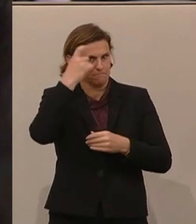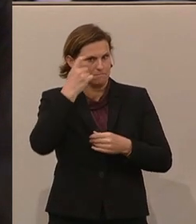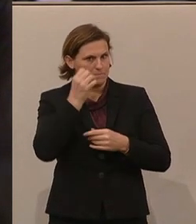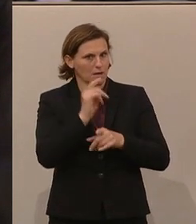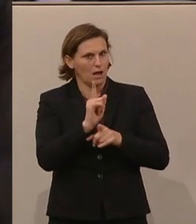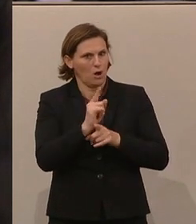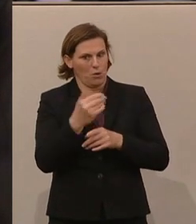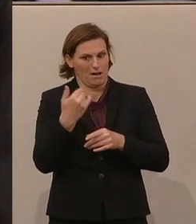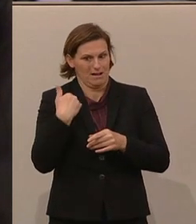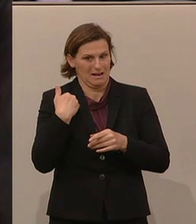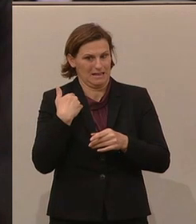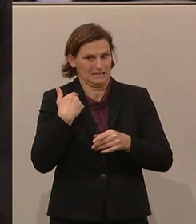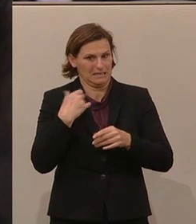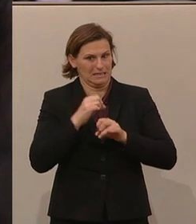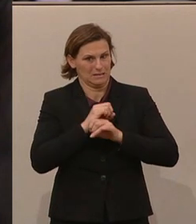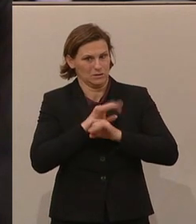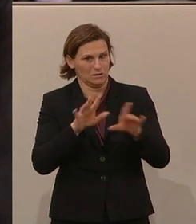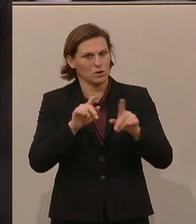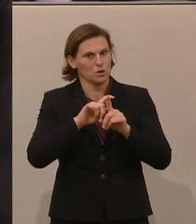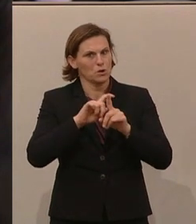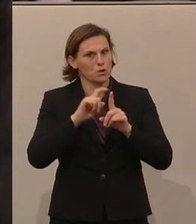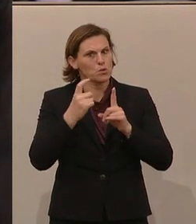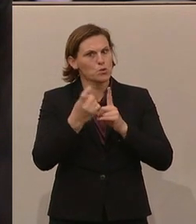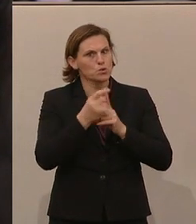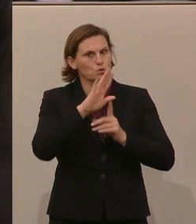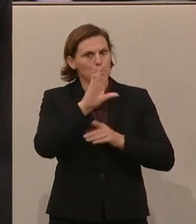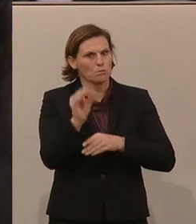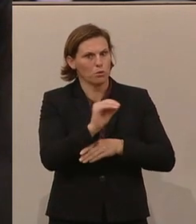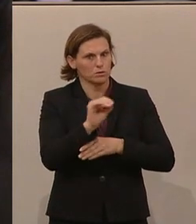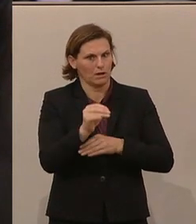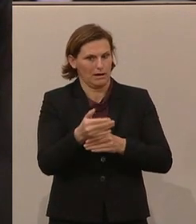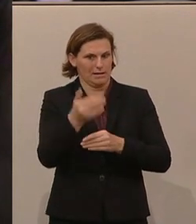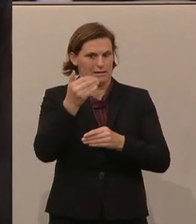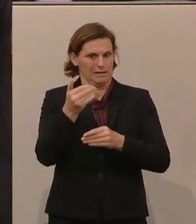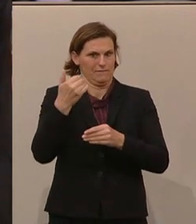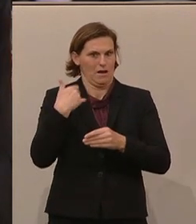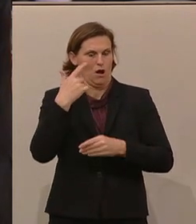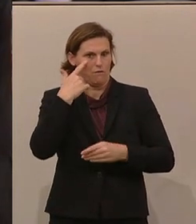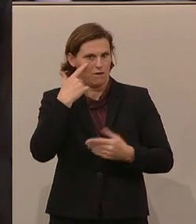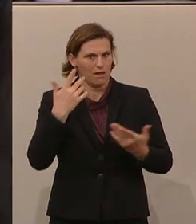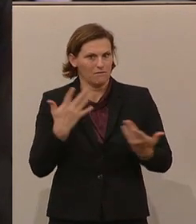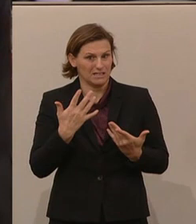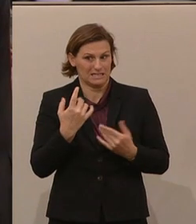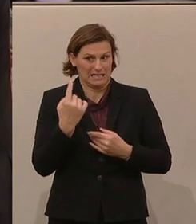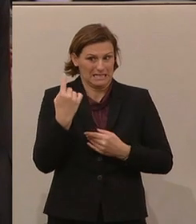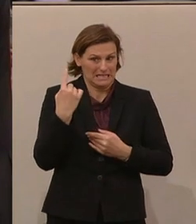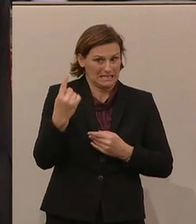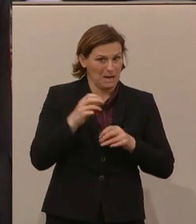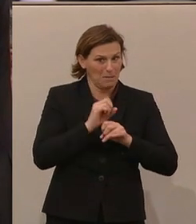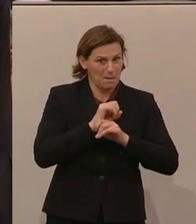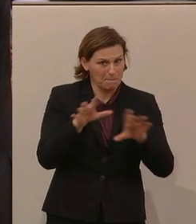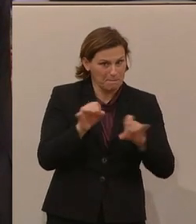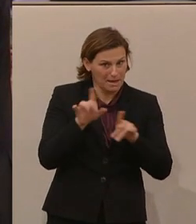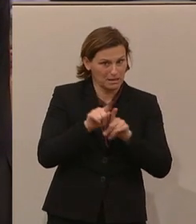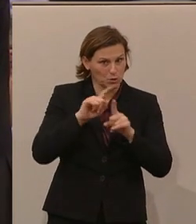der letzten Sendung Kulturmontag, es war die vorletzte Kulturmontag-Sendung, aufgefallen, dass Sie als Medien- und